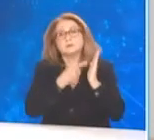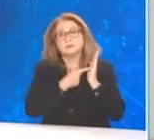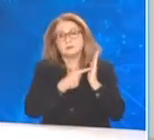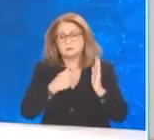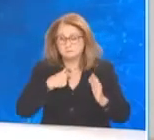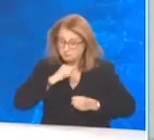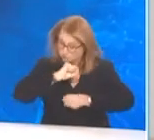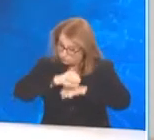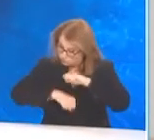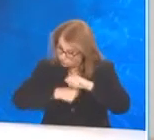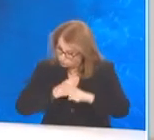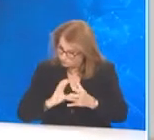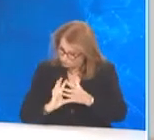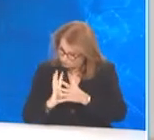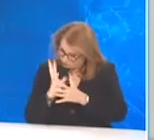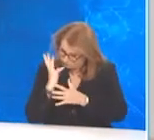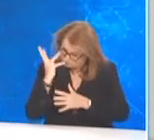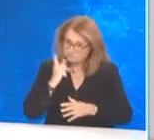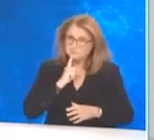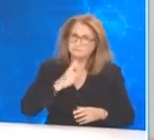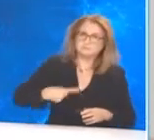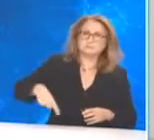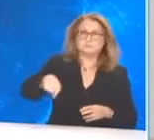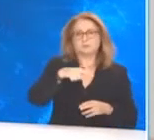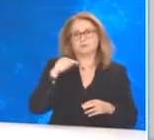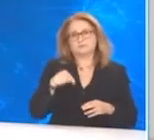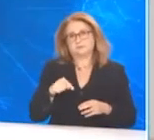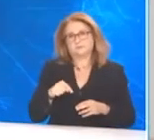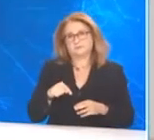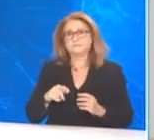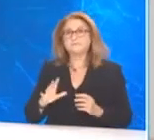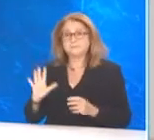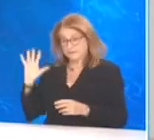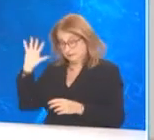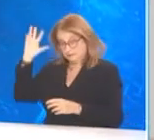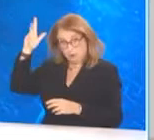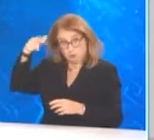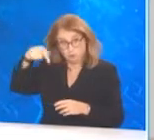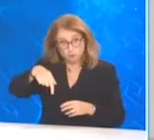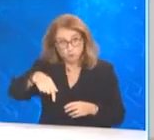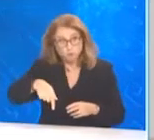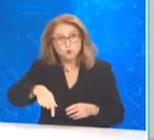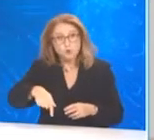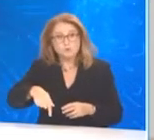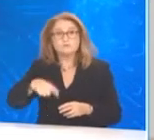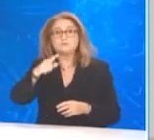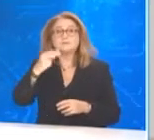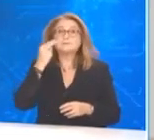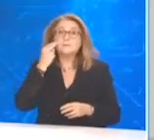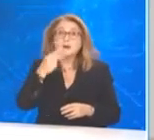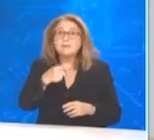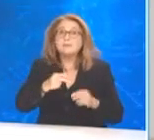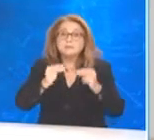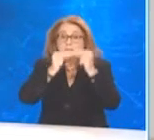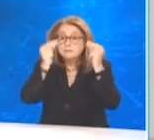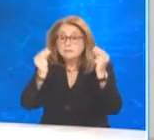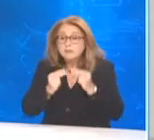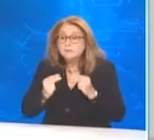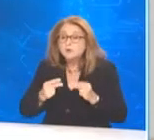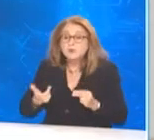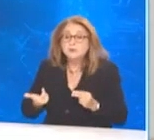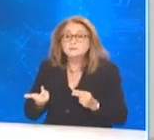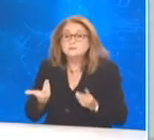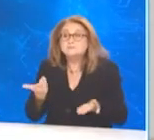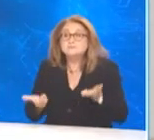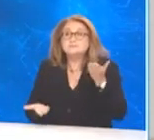εξελίξουμε αυτά σε συγκεκριμένες πρακτικές. Μέχρι τώρα το αποτέλεσμα που φέρνουμε και αν το δείτε συγκριτικά με οτιδήποτε άλλο συμβαίνει